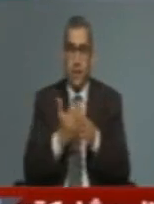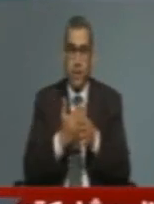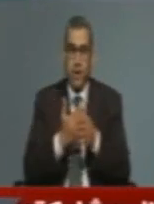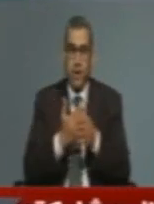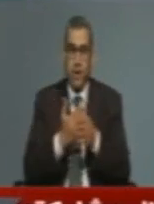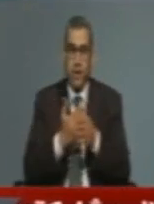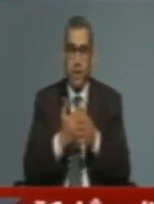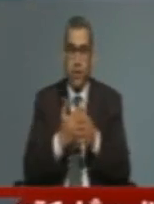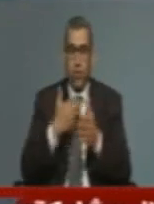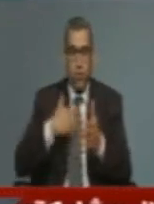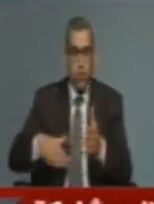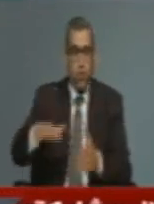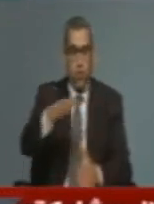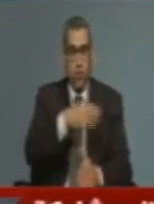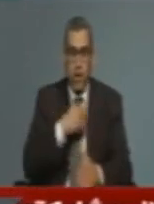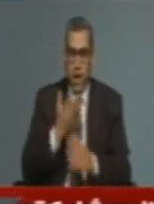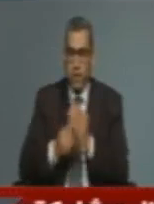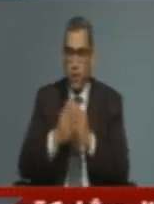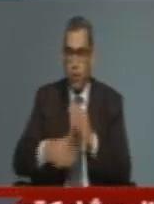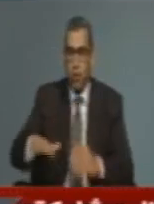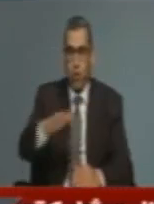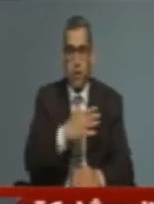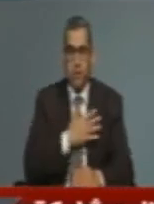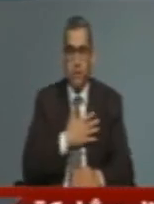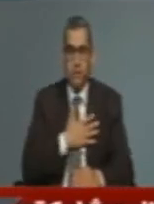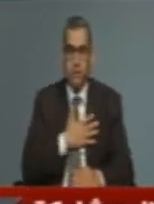مصر، وبالمناسبه